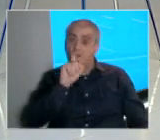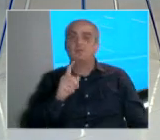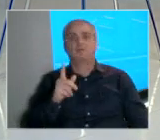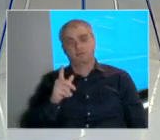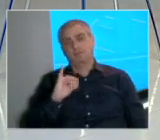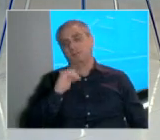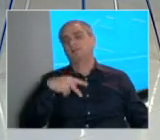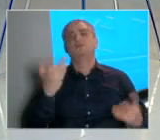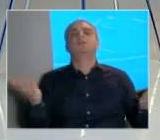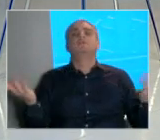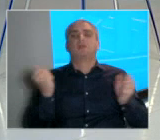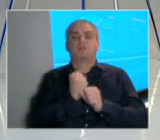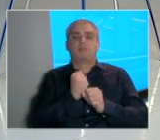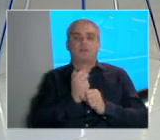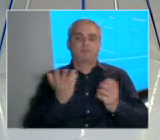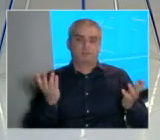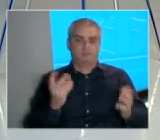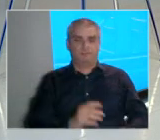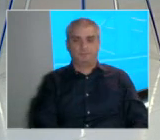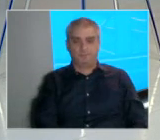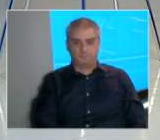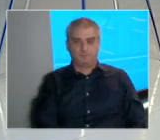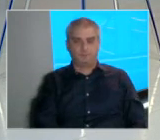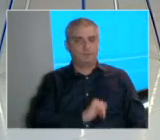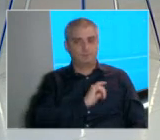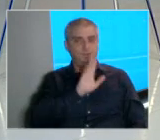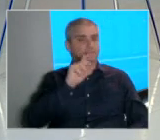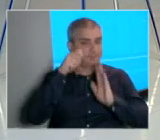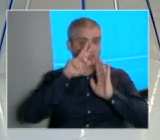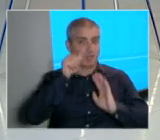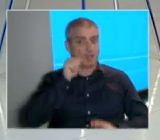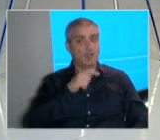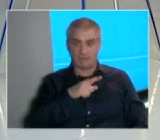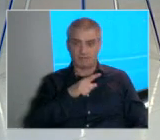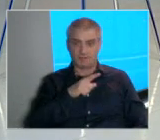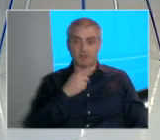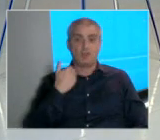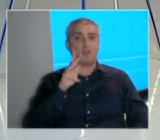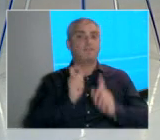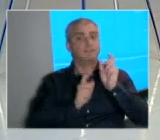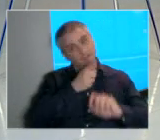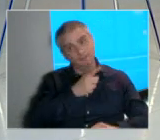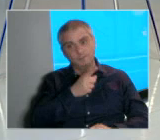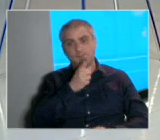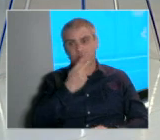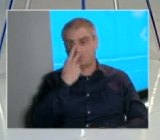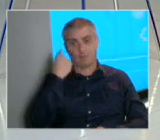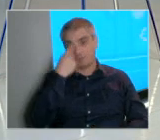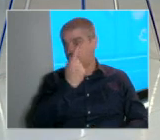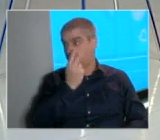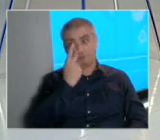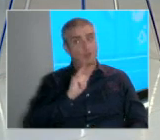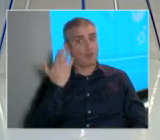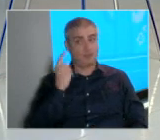אבל הוא יחזור, אין מה לעשות. כן, למרות שמה שמעניין בסרטון של כחול לבן הזה זה שרוב האזרחים נגיעה לככה ראו פרצופים שאולי הם מעולם לא